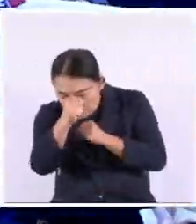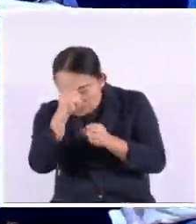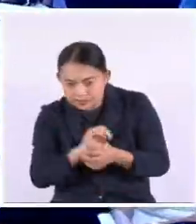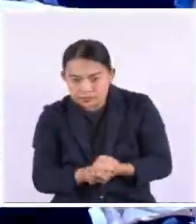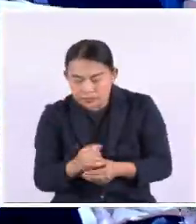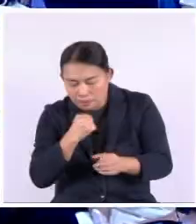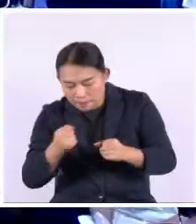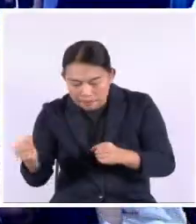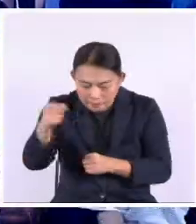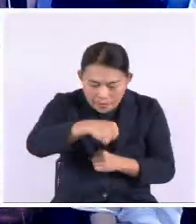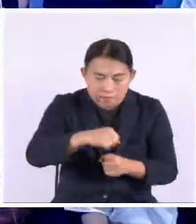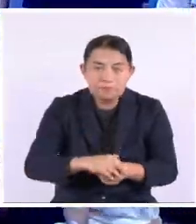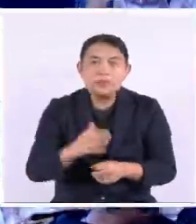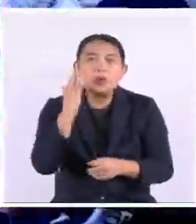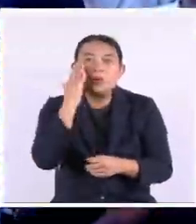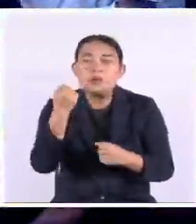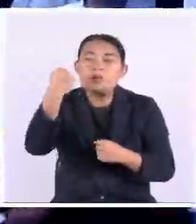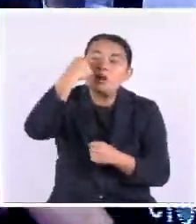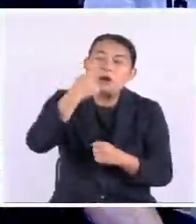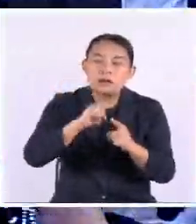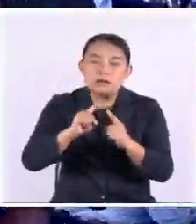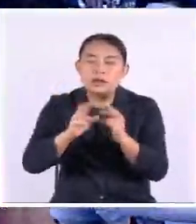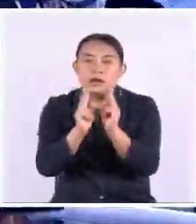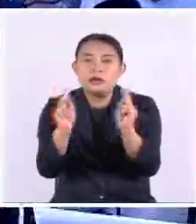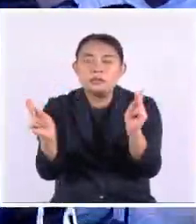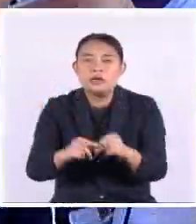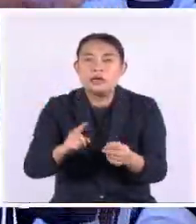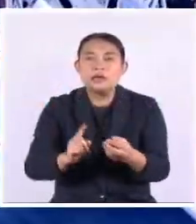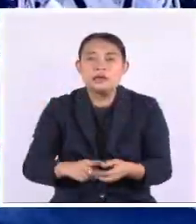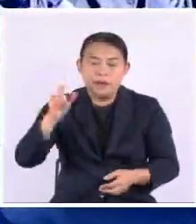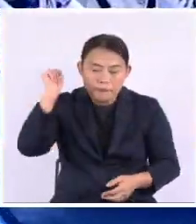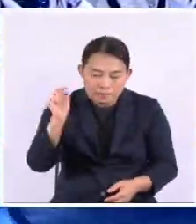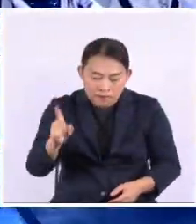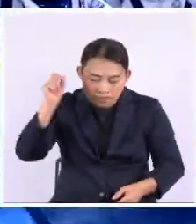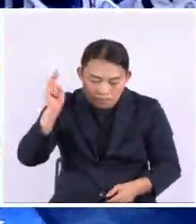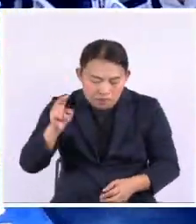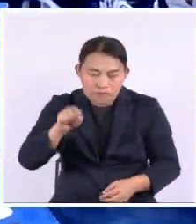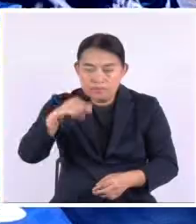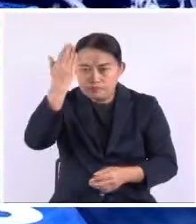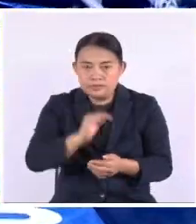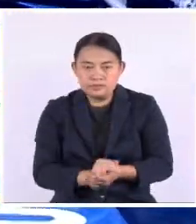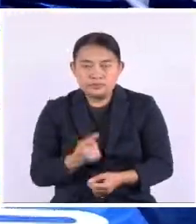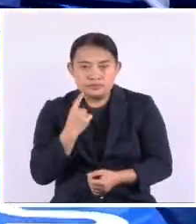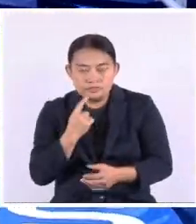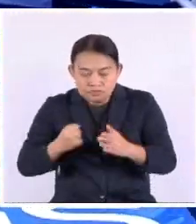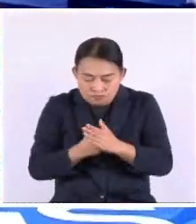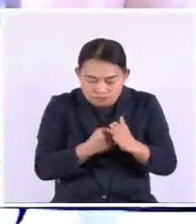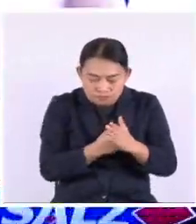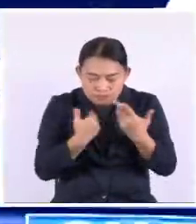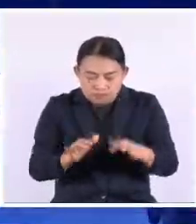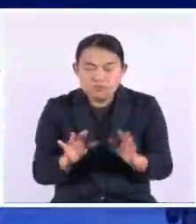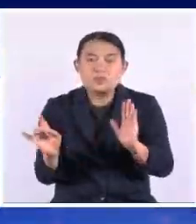Philipsหลายที่เลยครับจนกรรมการต้องนับ Philipsก่อนรีบเงี้ยกัดฟันสู้นะครับแต่ว่าสุดท้าย